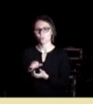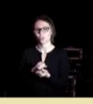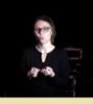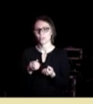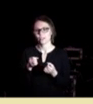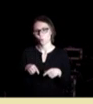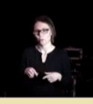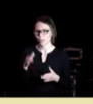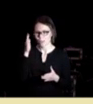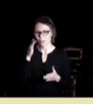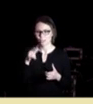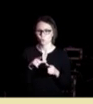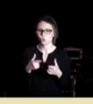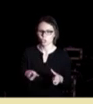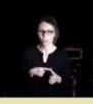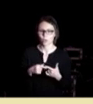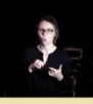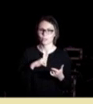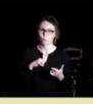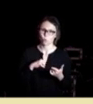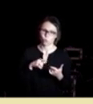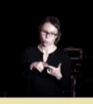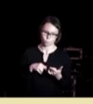død menes her ulykker og selvmord.